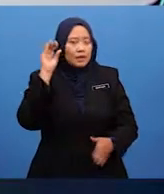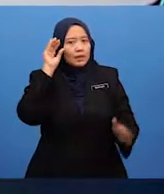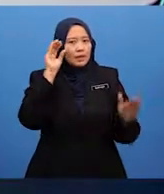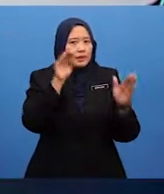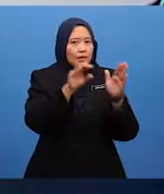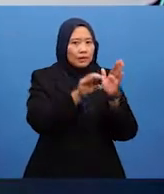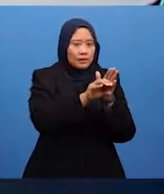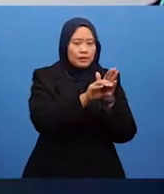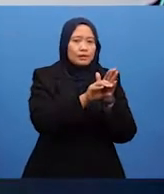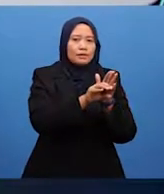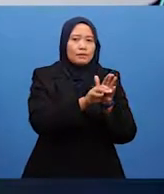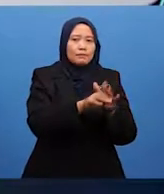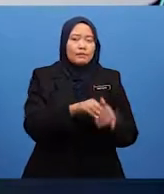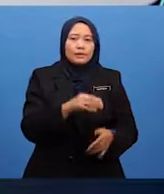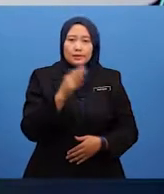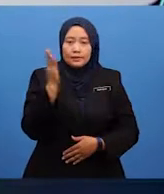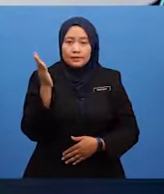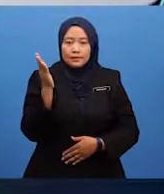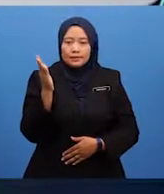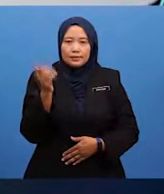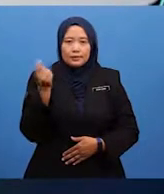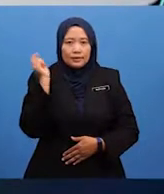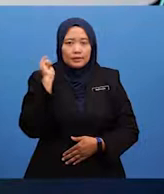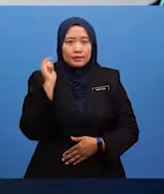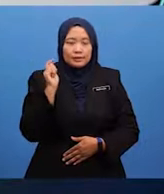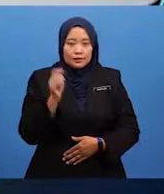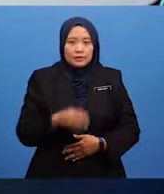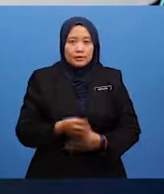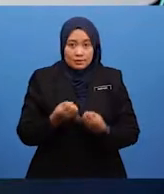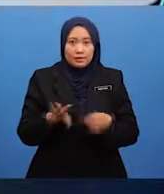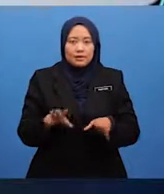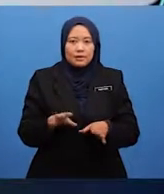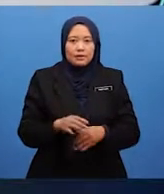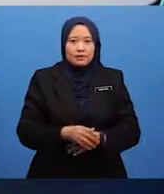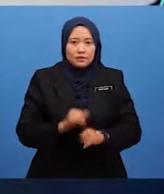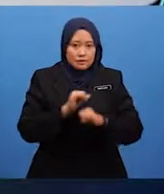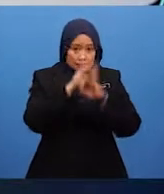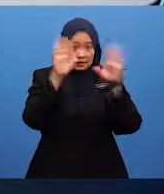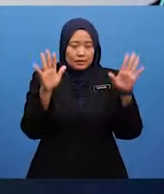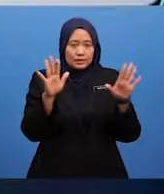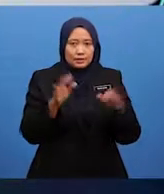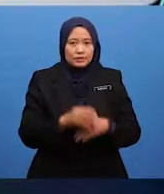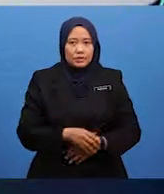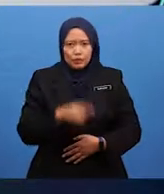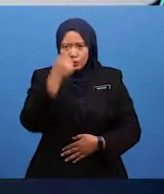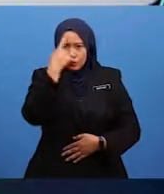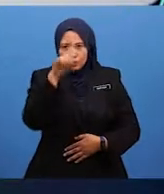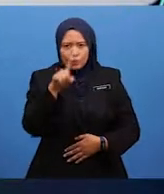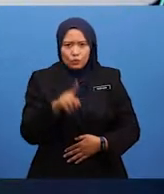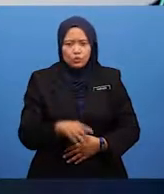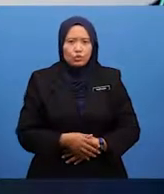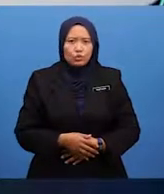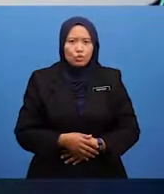jelas tentang lukisan zuraini Bagaimana dengan pelacur-pelacur di rumah adek ah anda sudah jelas dengan mengenai info yang telah